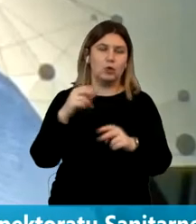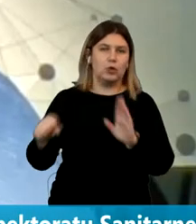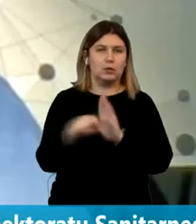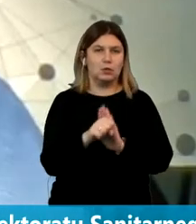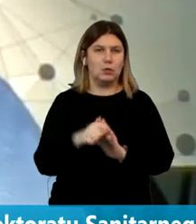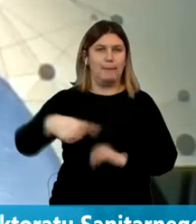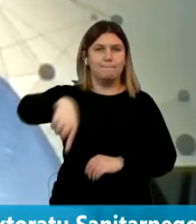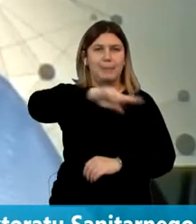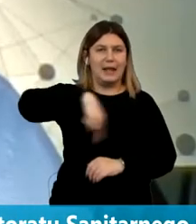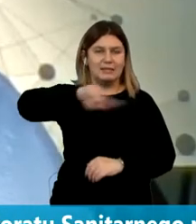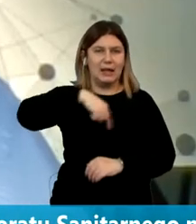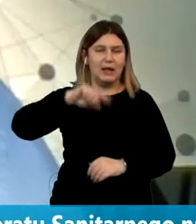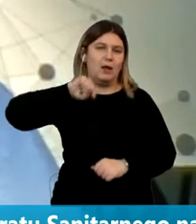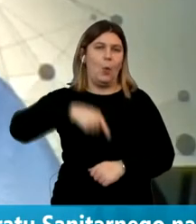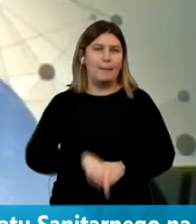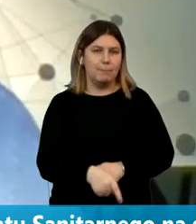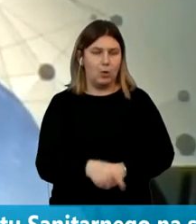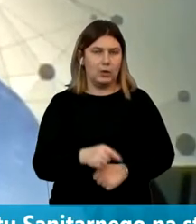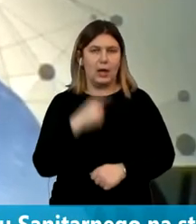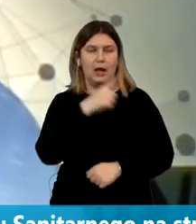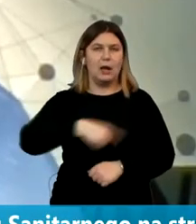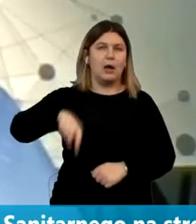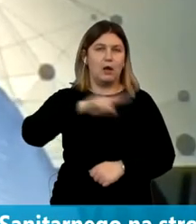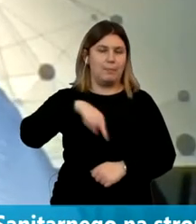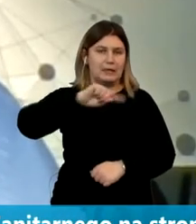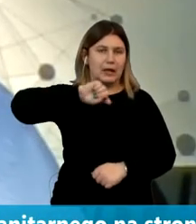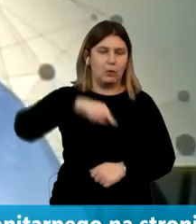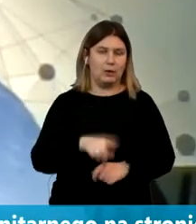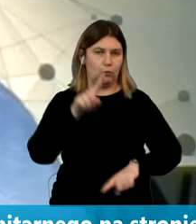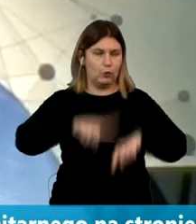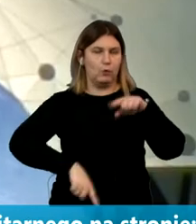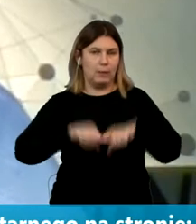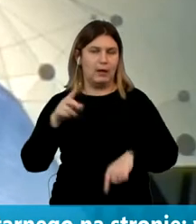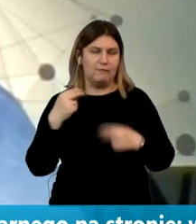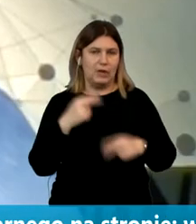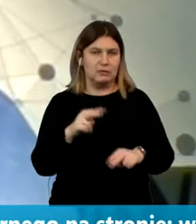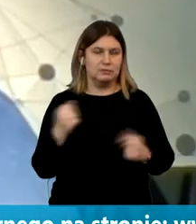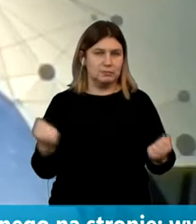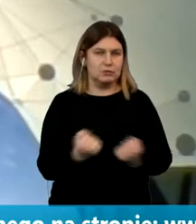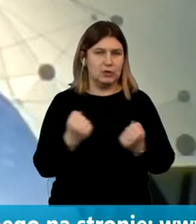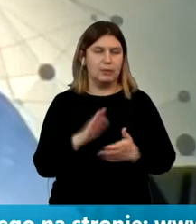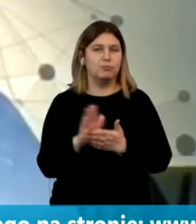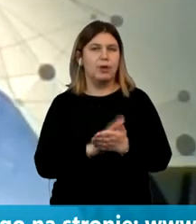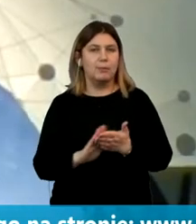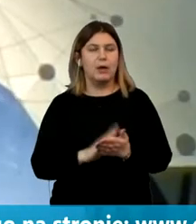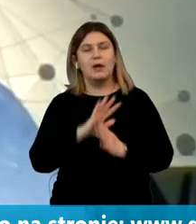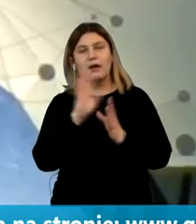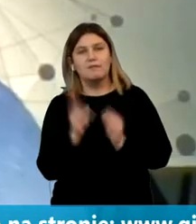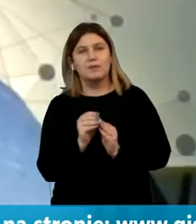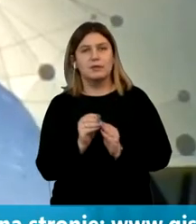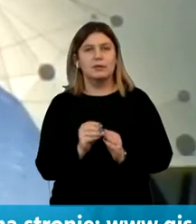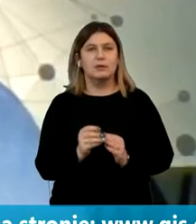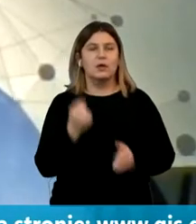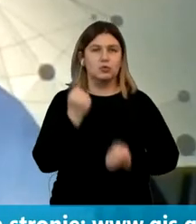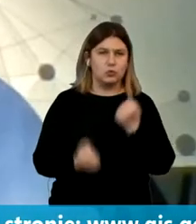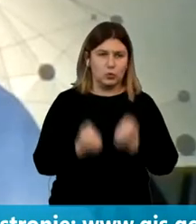pętle głębokie. Więc pętla głębokie powoli wraca do normalnego funkcjonowania. Przepraszamy za te wszystkie udogodnienia, znaczy